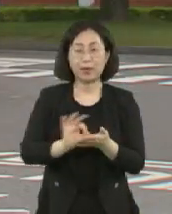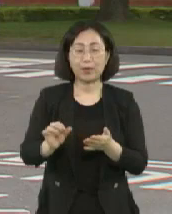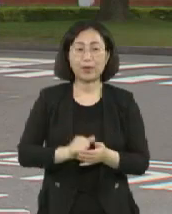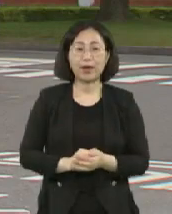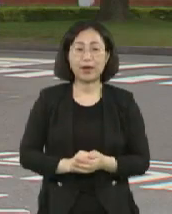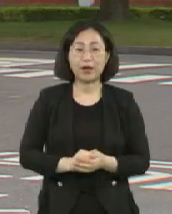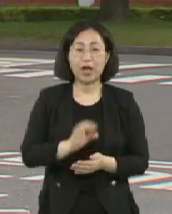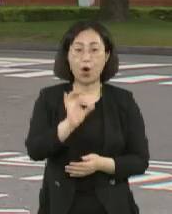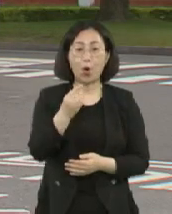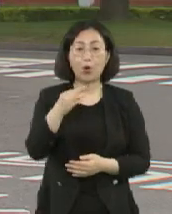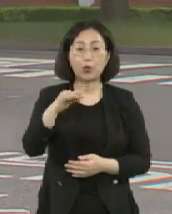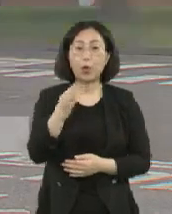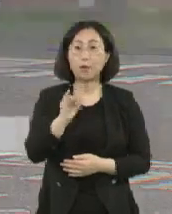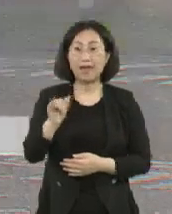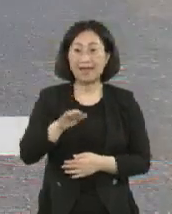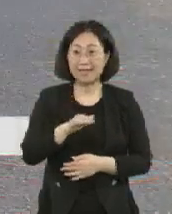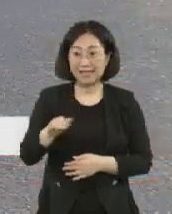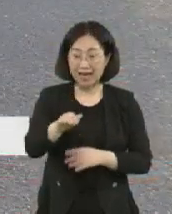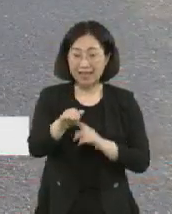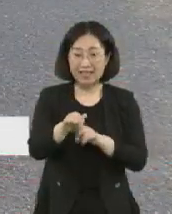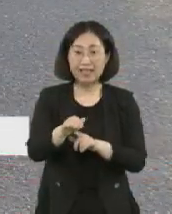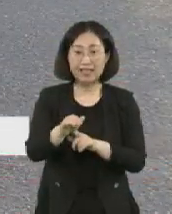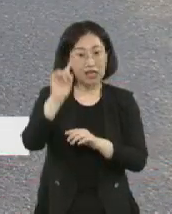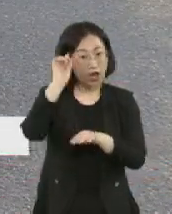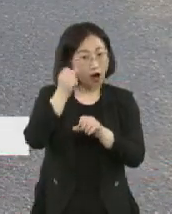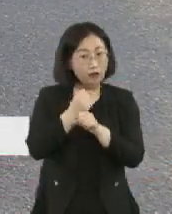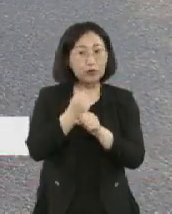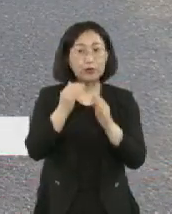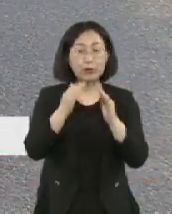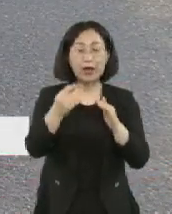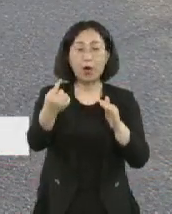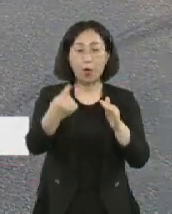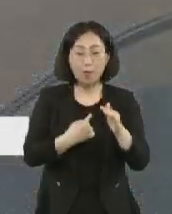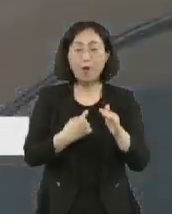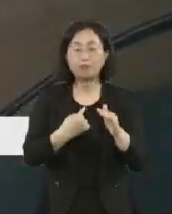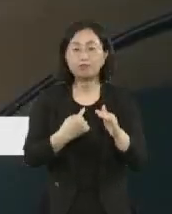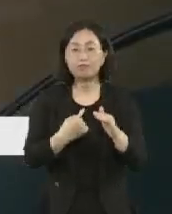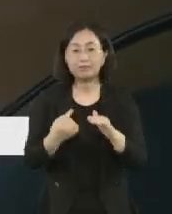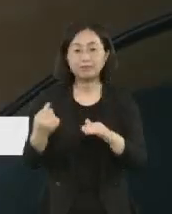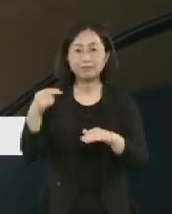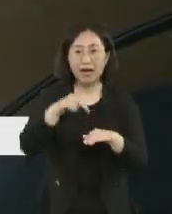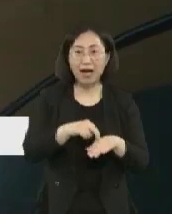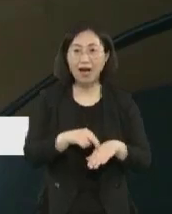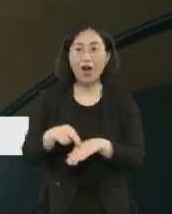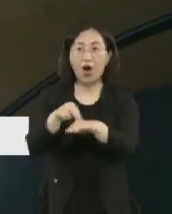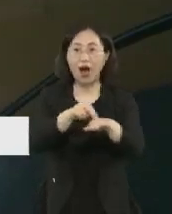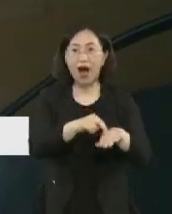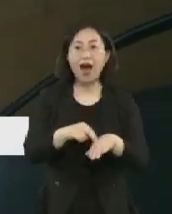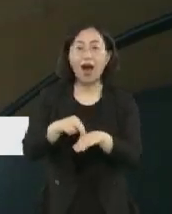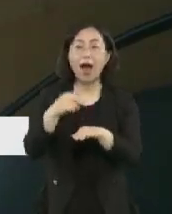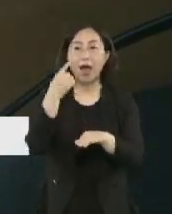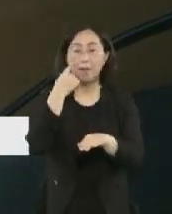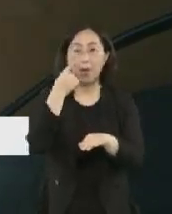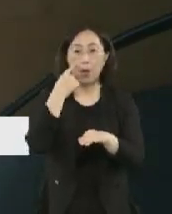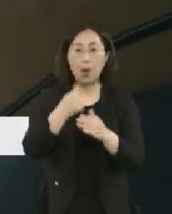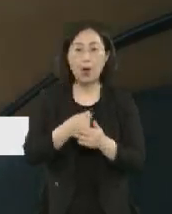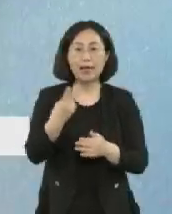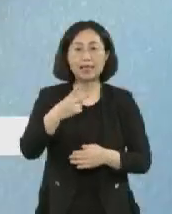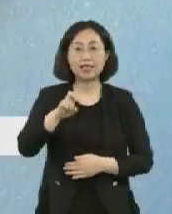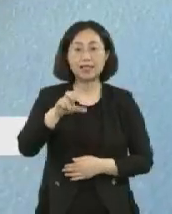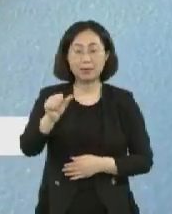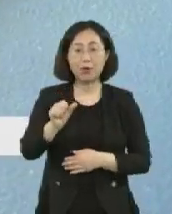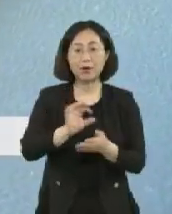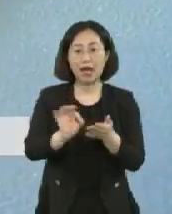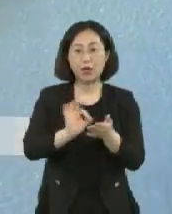연구팀은 오토비를 연구원 방문자를 위한 순환 버스로 운영하며 2027년 상용화에 앞서 자율주행